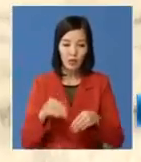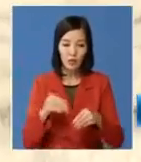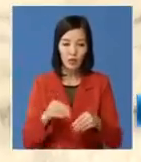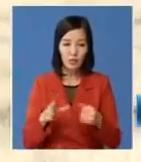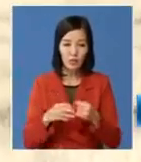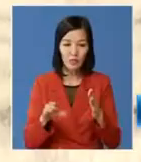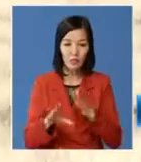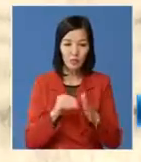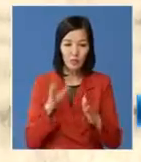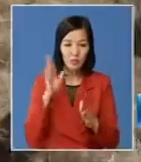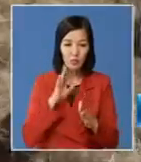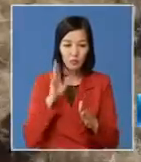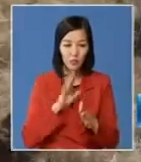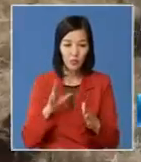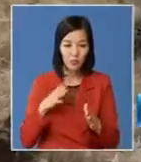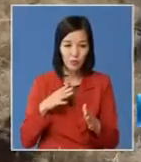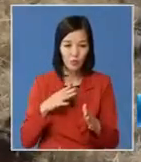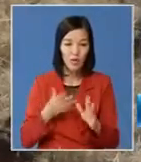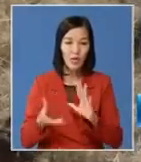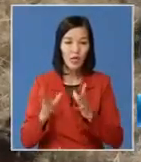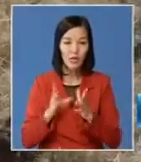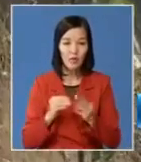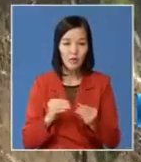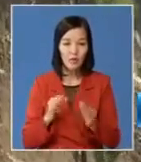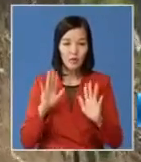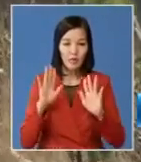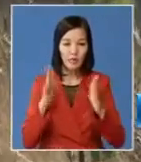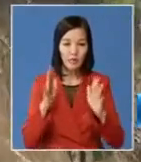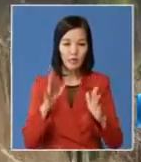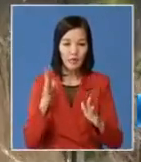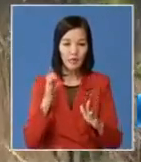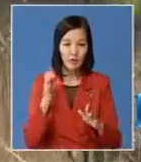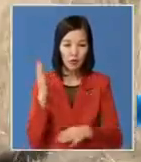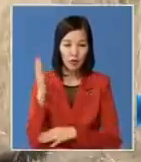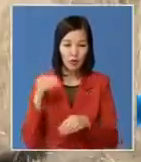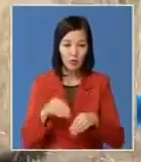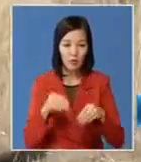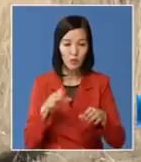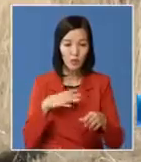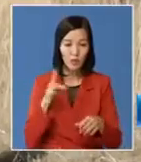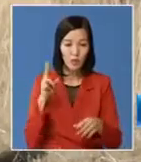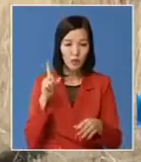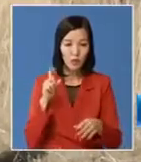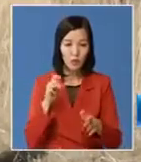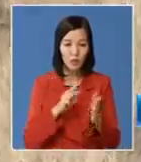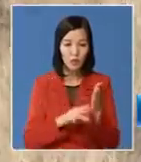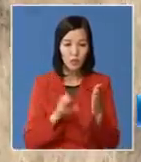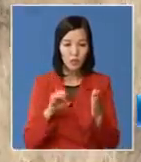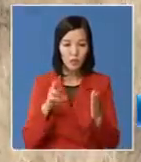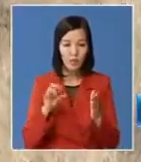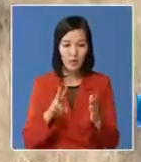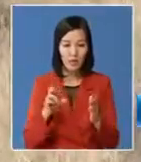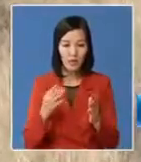белгілеп, бөшкелерге су толтырып қойған. Жалпы осы күні саябаққа 500 түп ағаш отырғызылды. Оның 180-і емен мен қайың